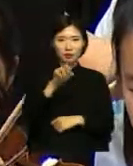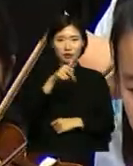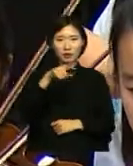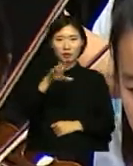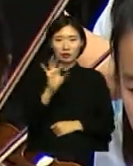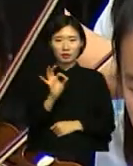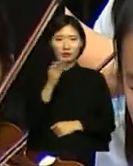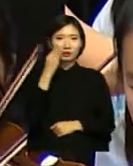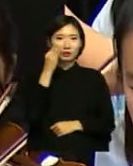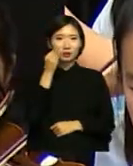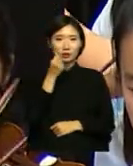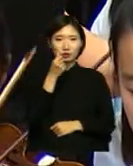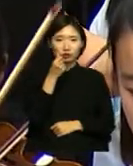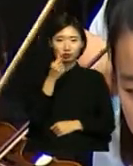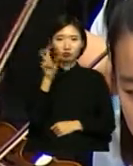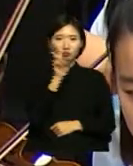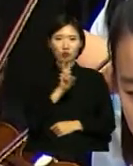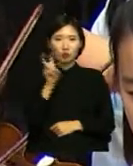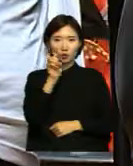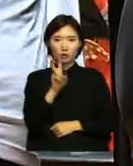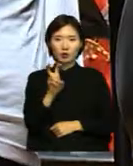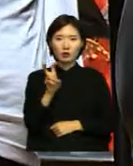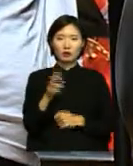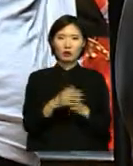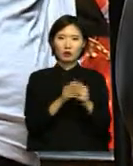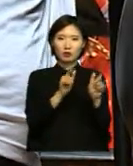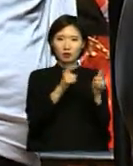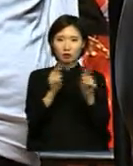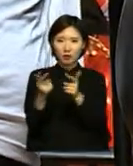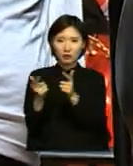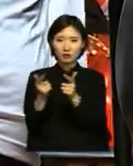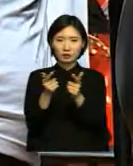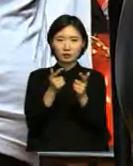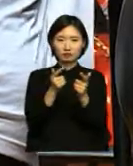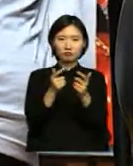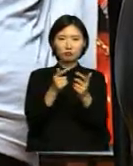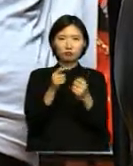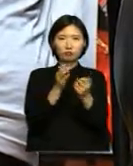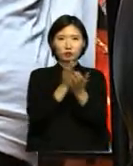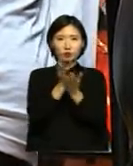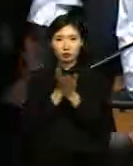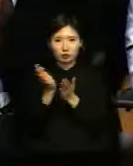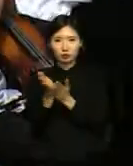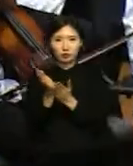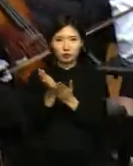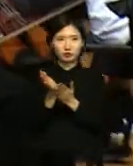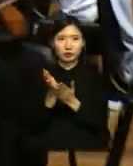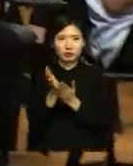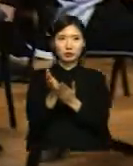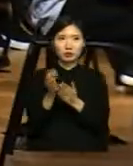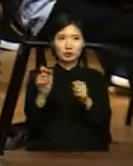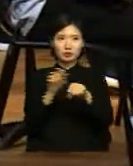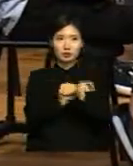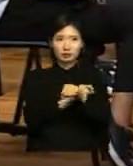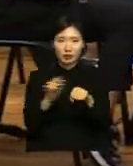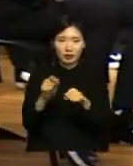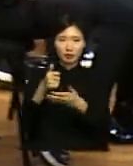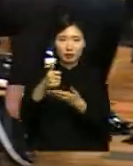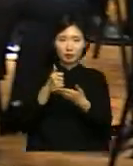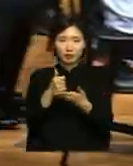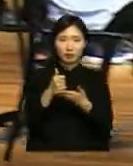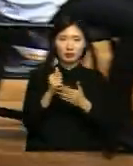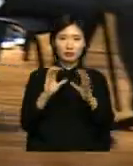클래식과 신해철의 그대에게 같은 가요까지 다양한 레퍼토리가 이어진 가운데 이날의 특별 게스트,